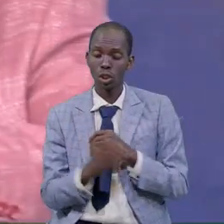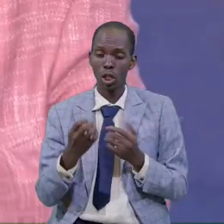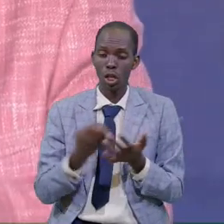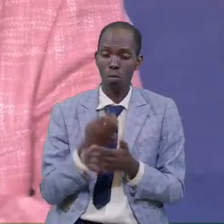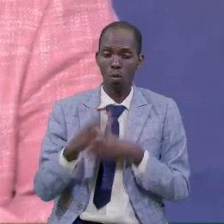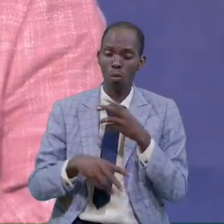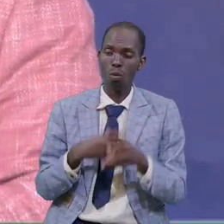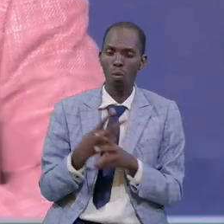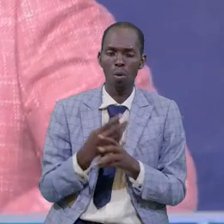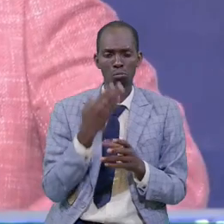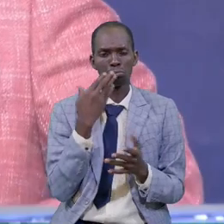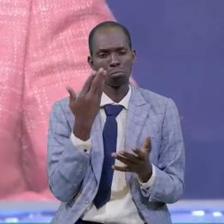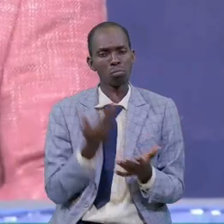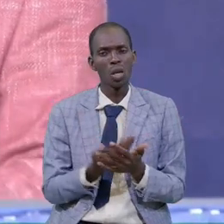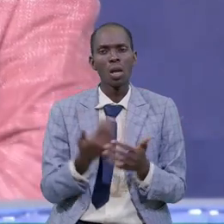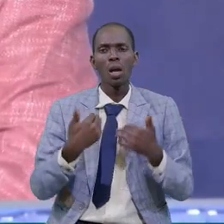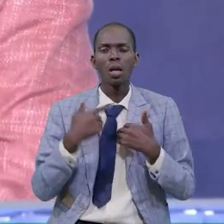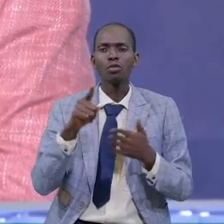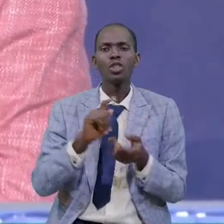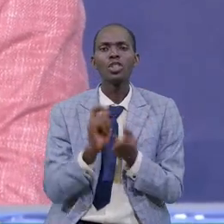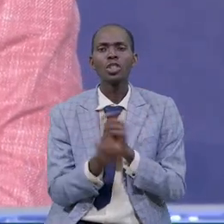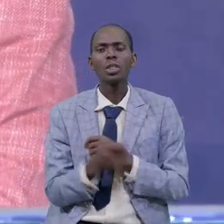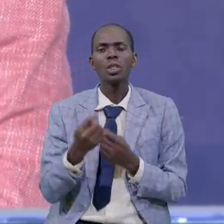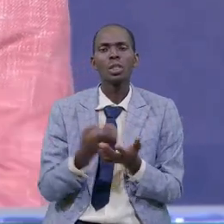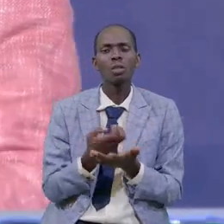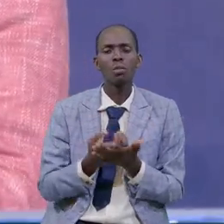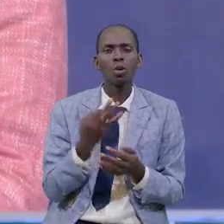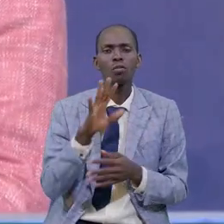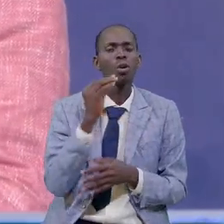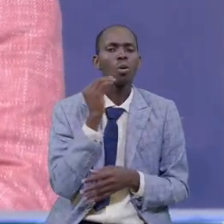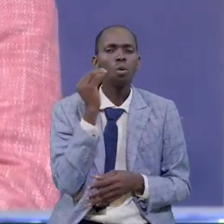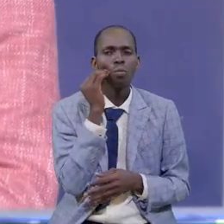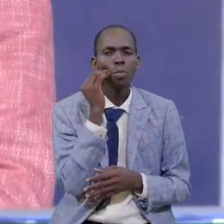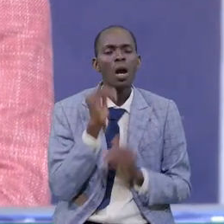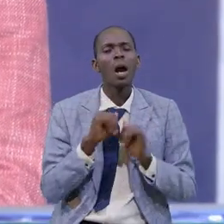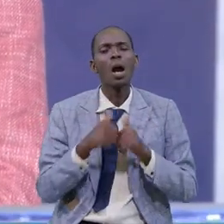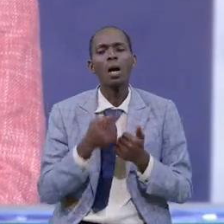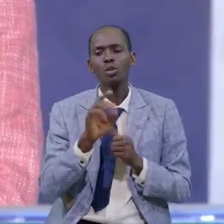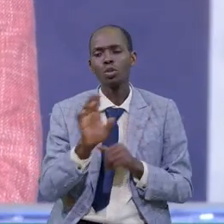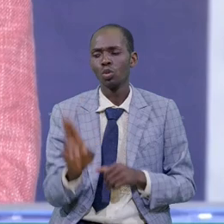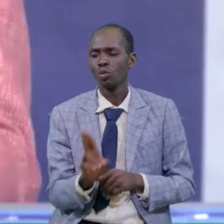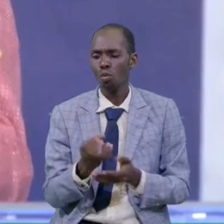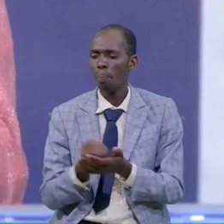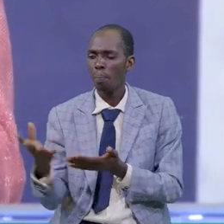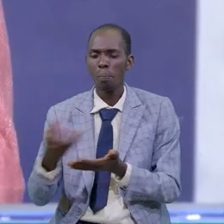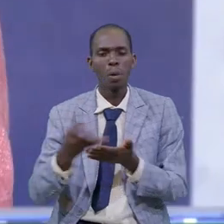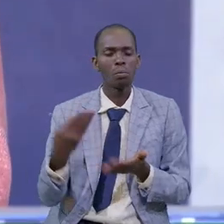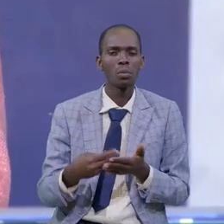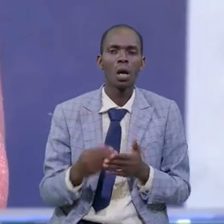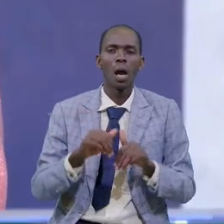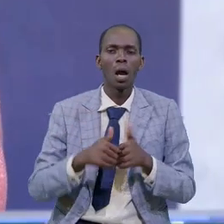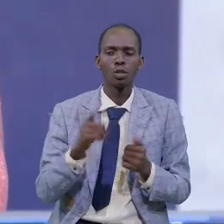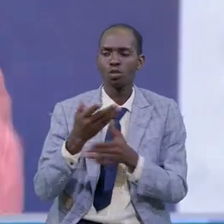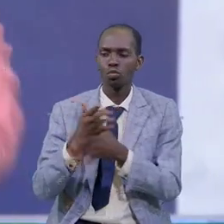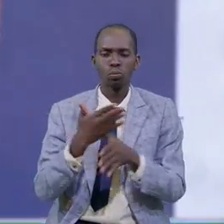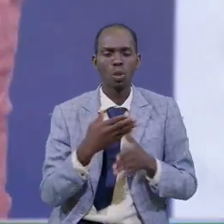changé l'économie de ton foyer? Comment est-ce que tu dépenses l'argent? Comment est-ce que tu distribues l'argent? Sur